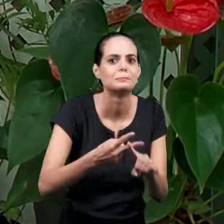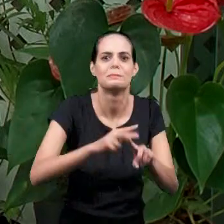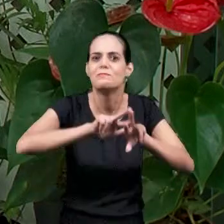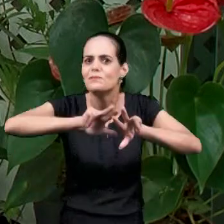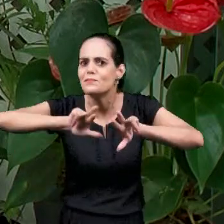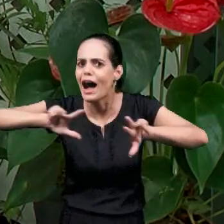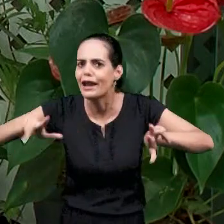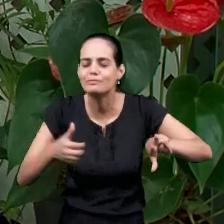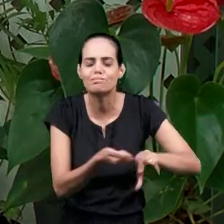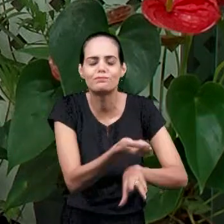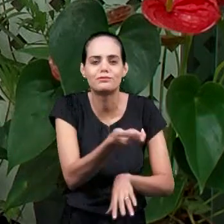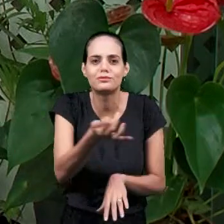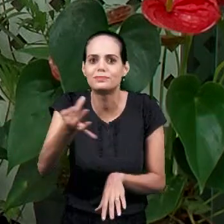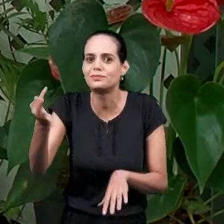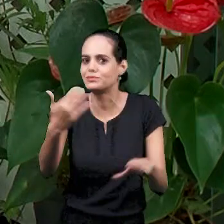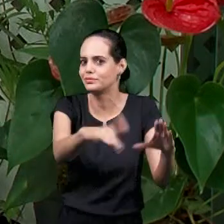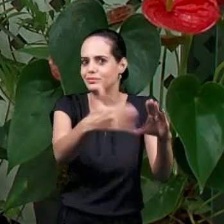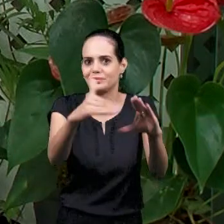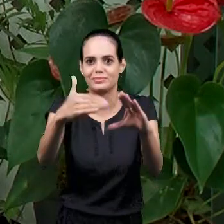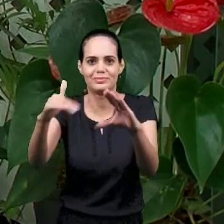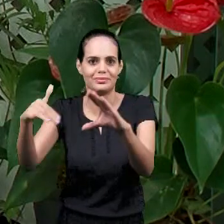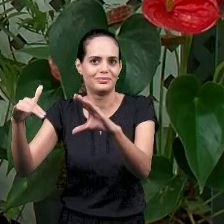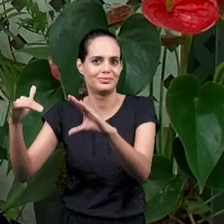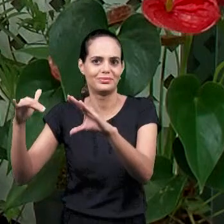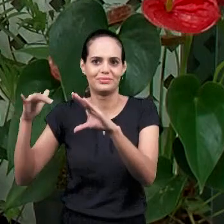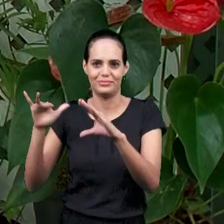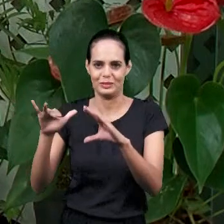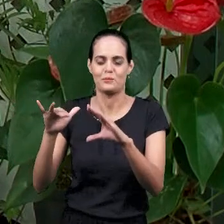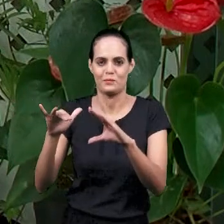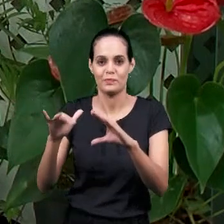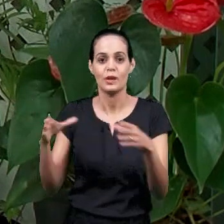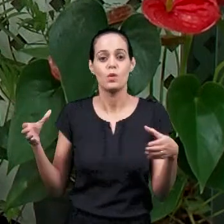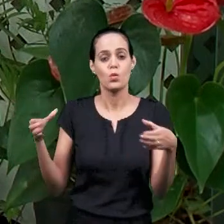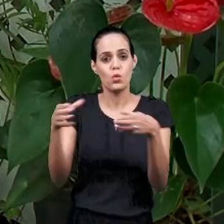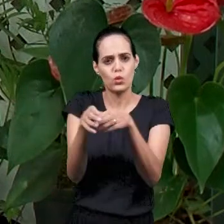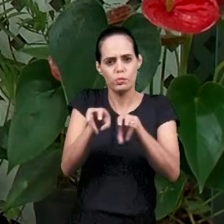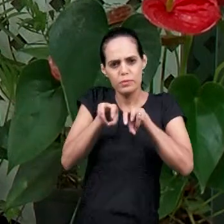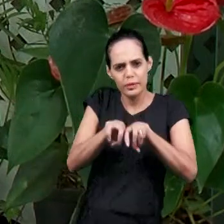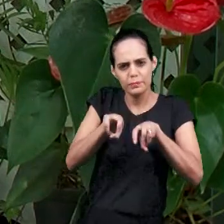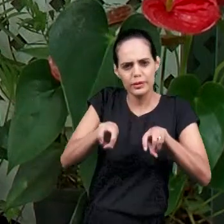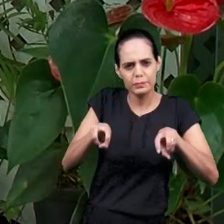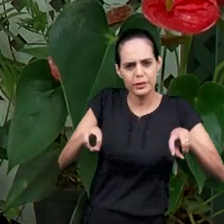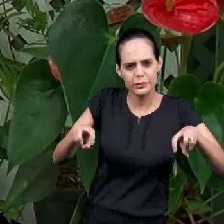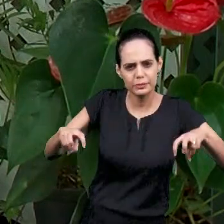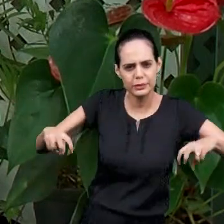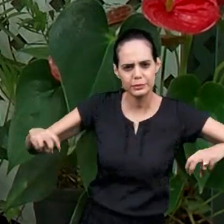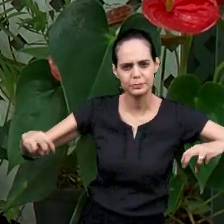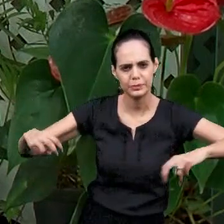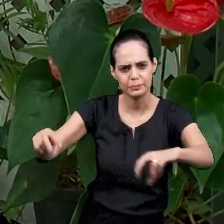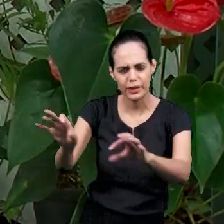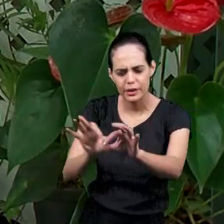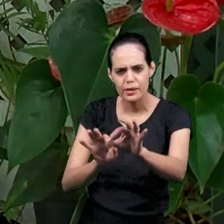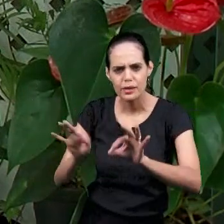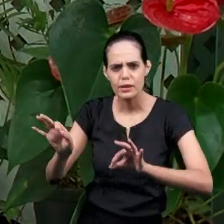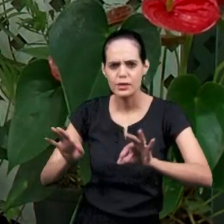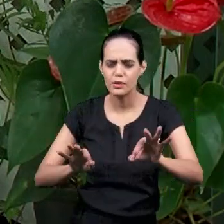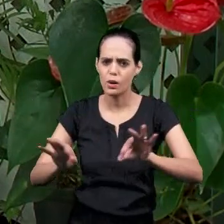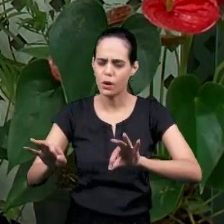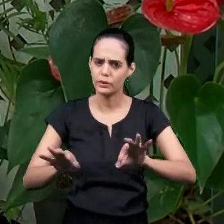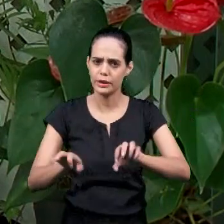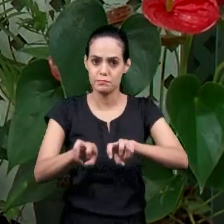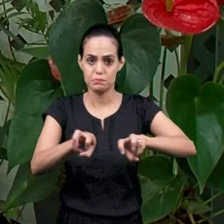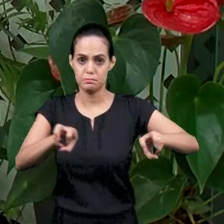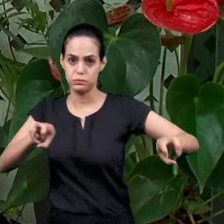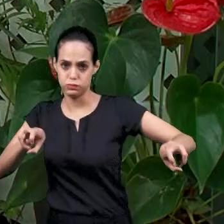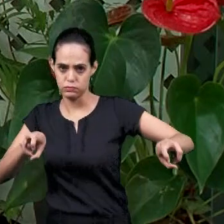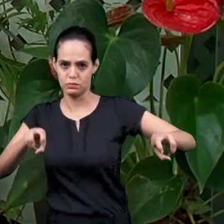sont nombreux. Un groupe très grand. Ils sont assis parfaitement dans une salle énorme